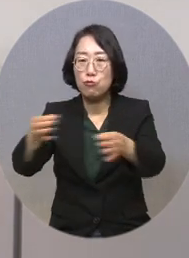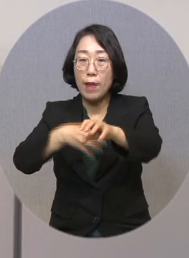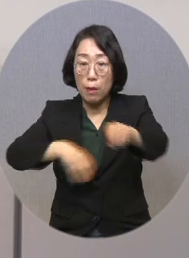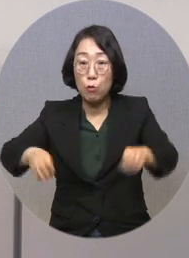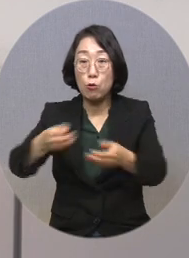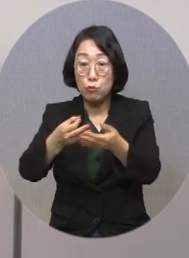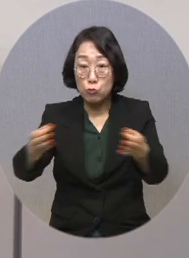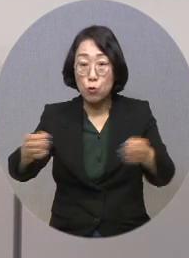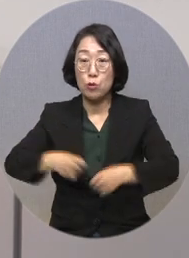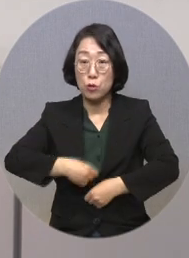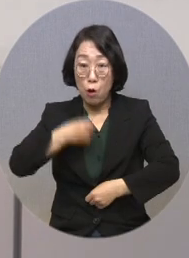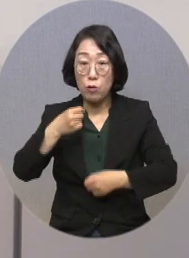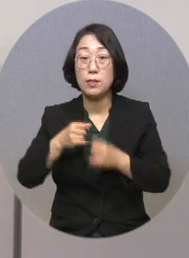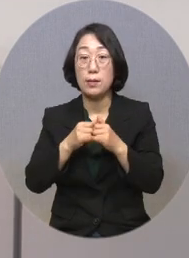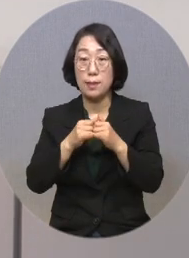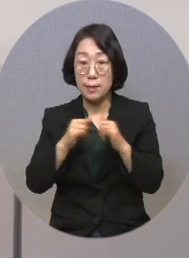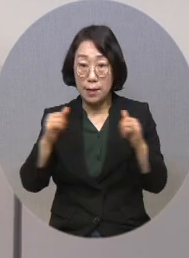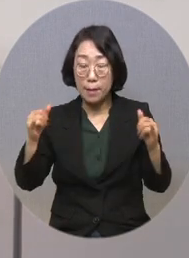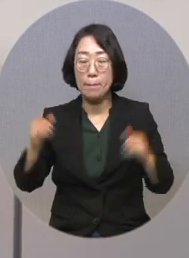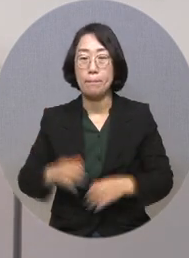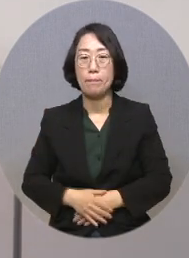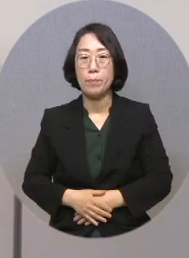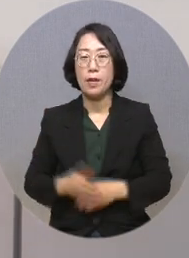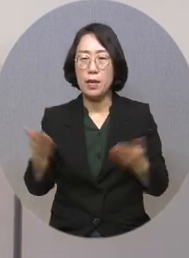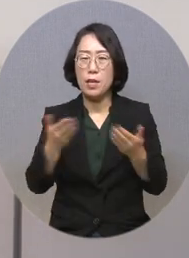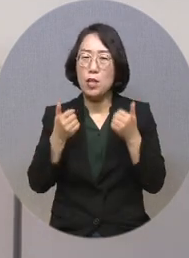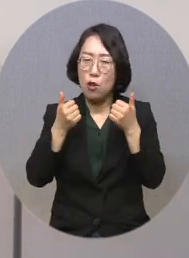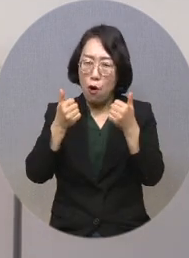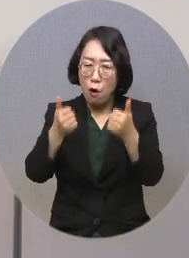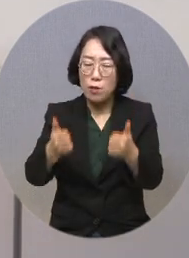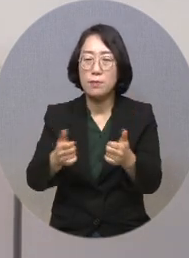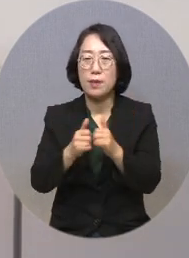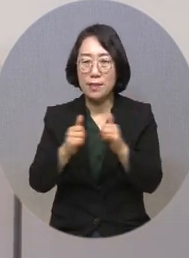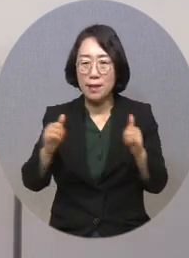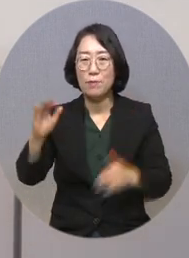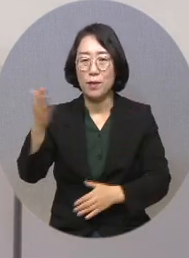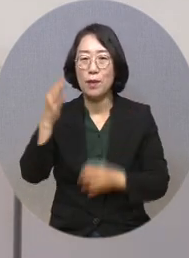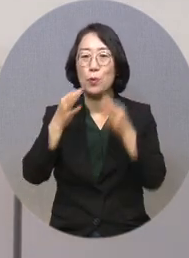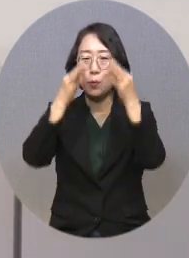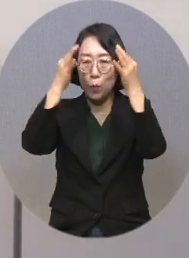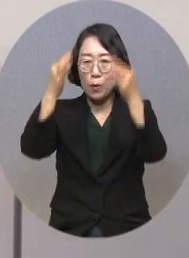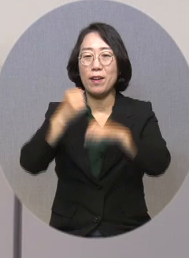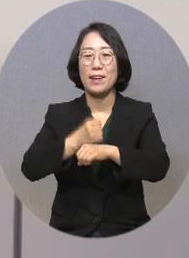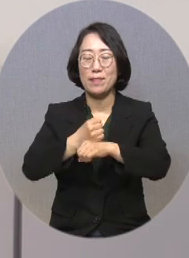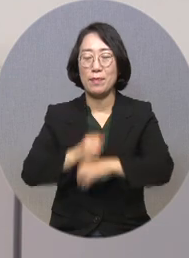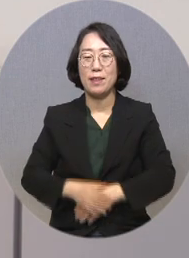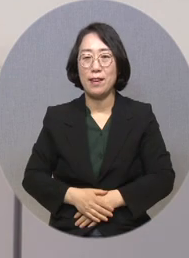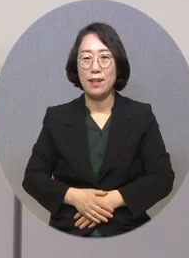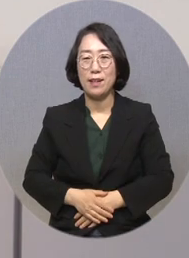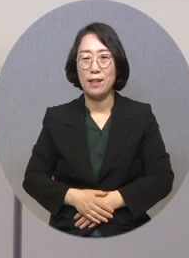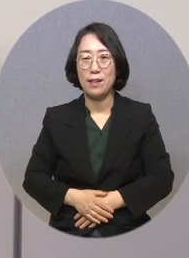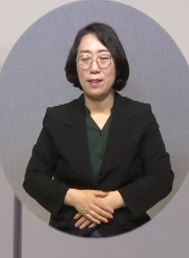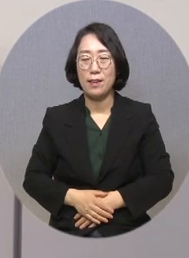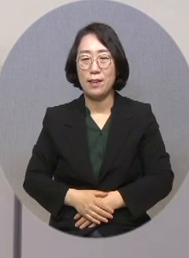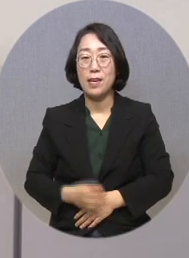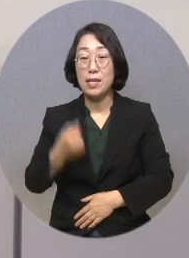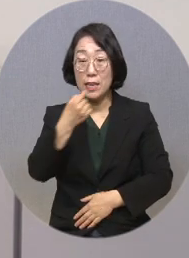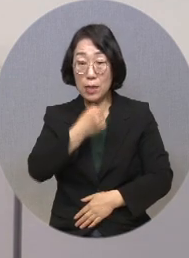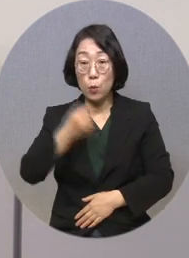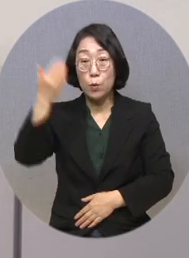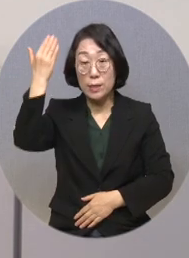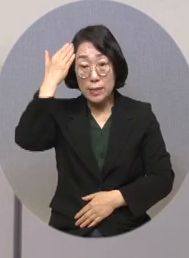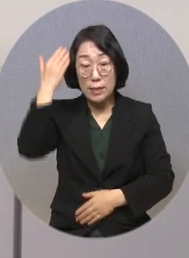정직하고 부패 없는 깨끗한 시장이 되도록 노력하겠습니다. 이름과 실물을 겸비한